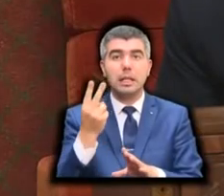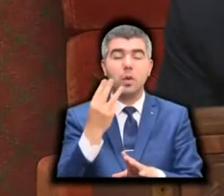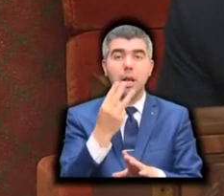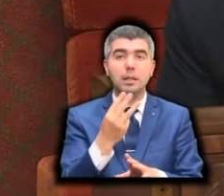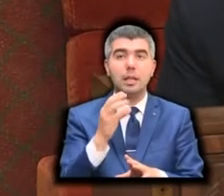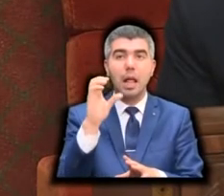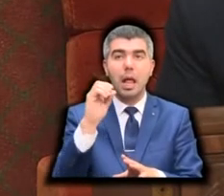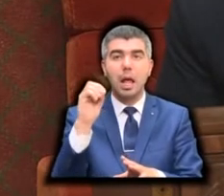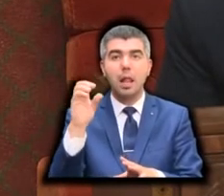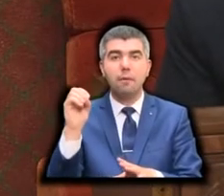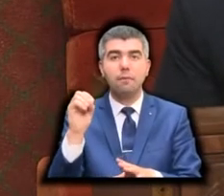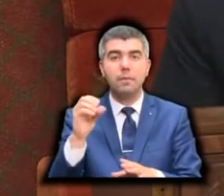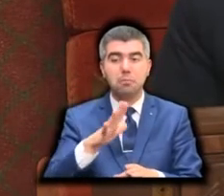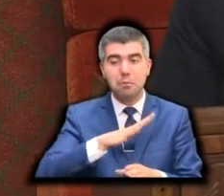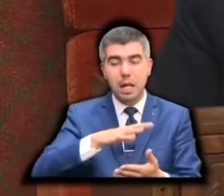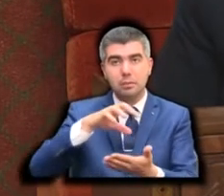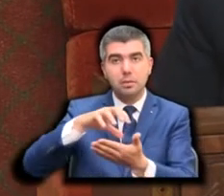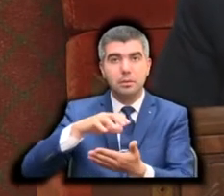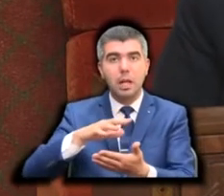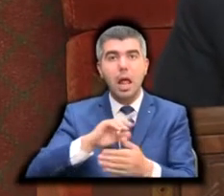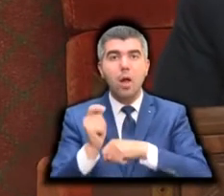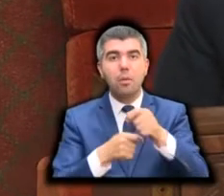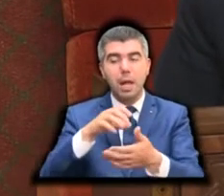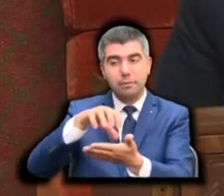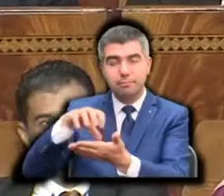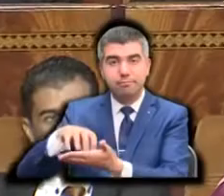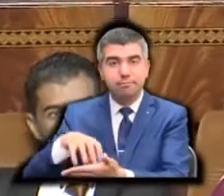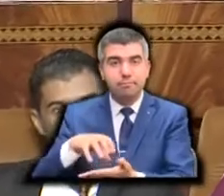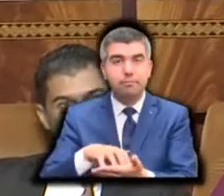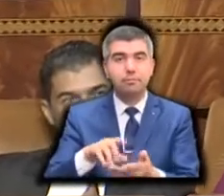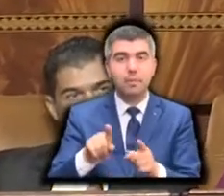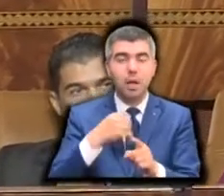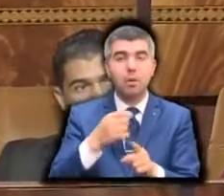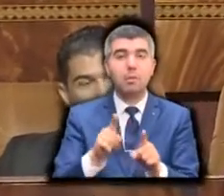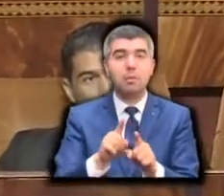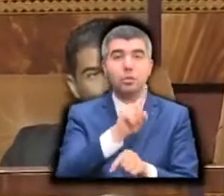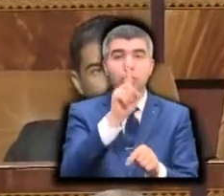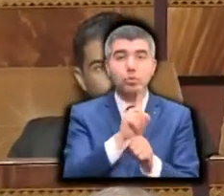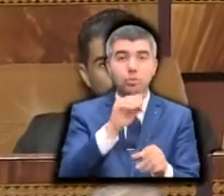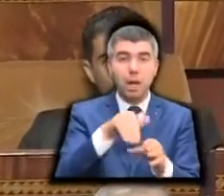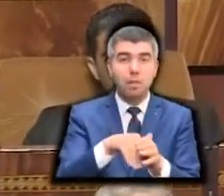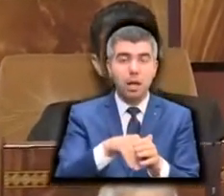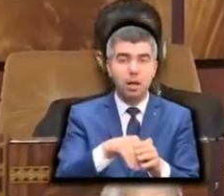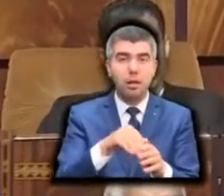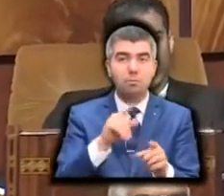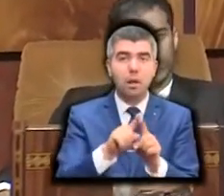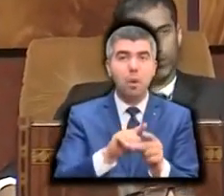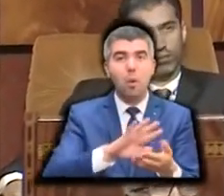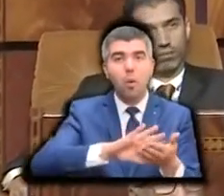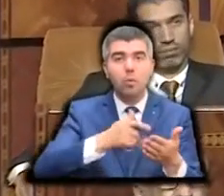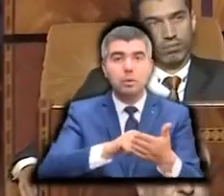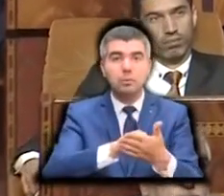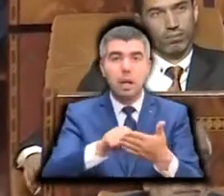دوار. السيدة الوزيرة، الأمر يفوق بكثير إمكانيات الجماعات الترابية، لهذا يتعين على الحكومة التدخل بقوة